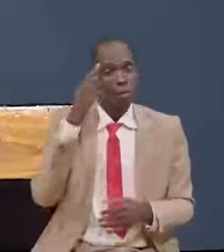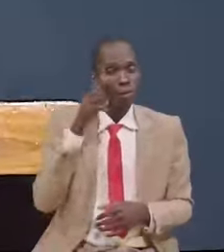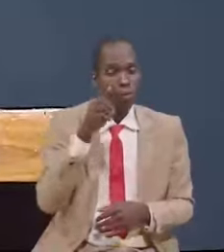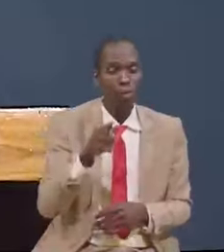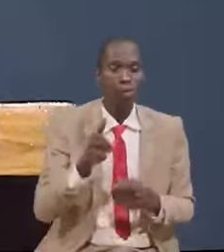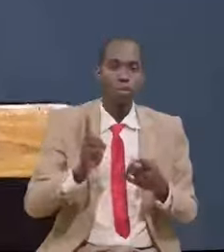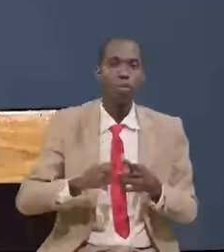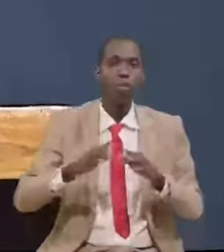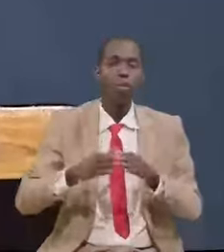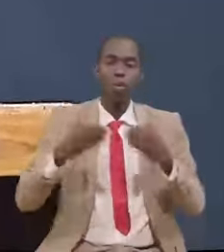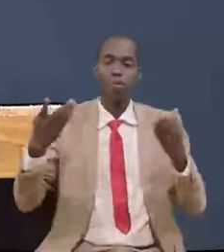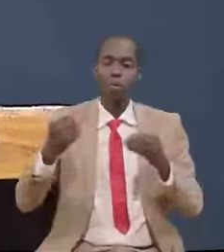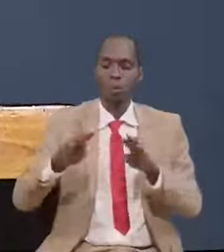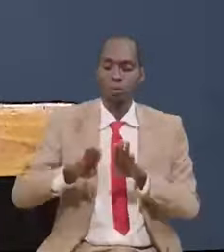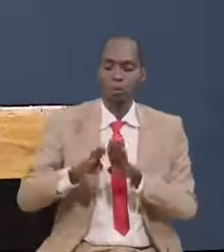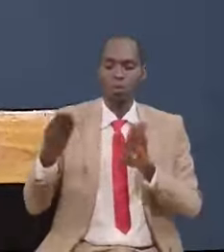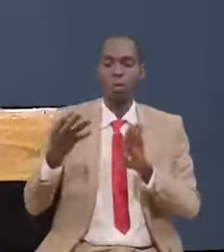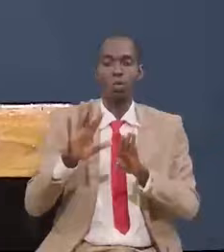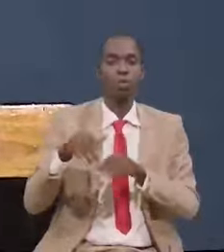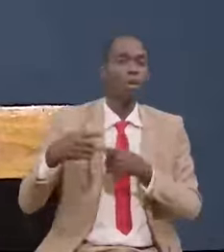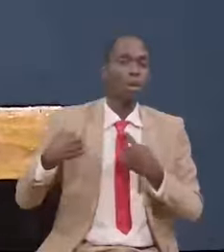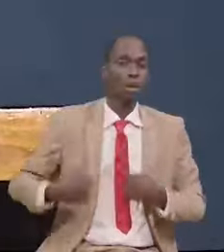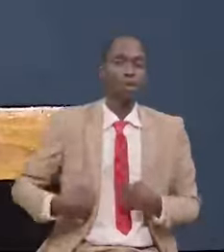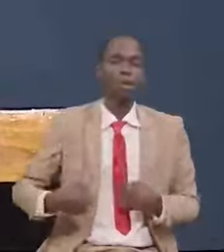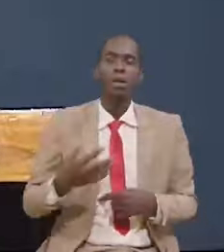la porte de ton cœur.